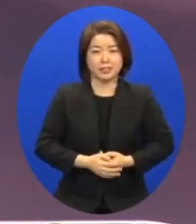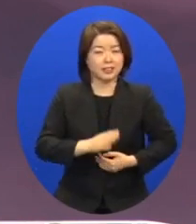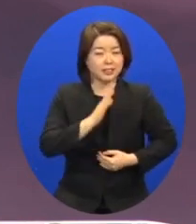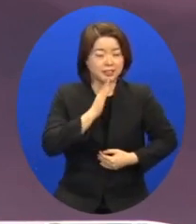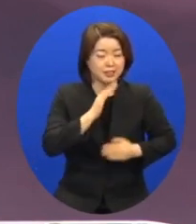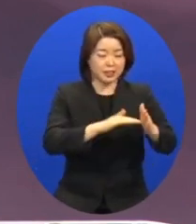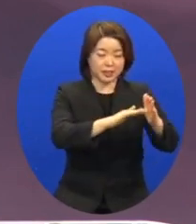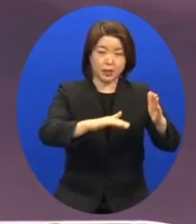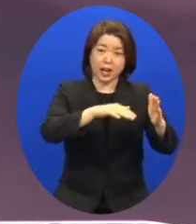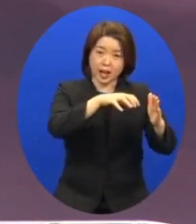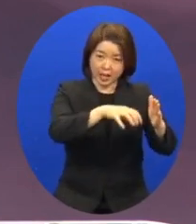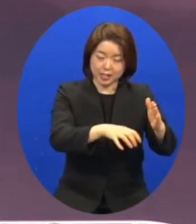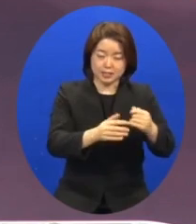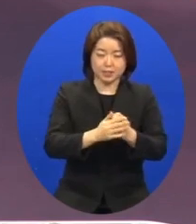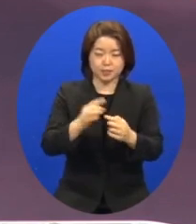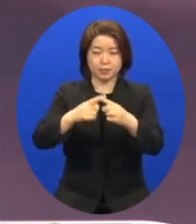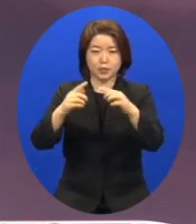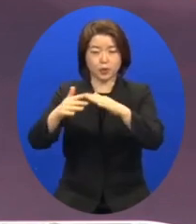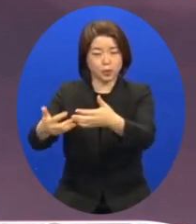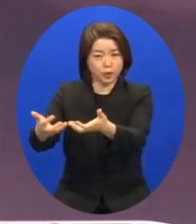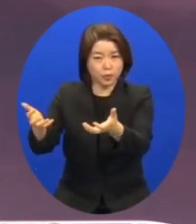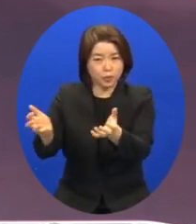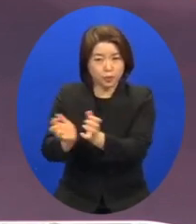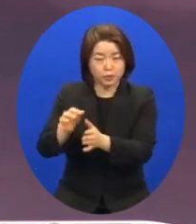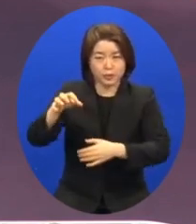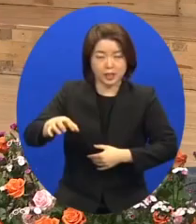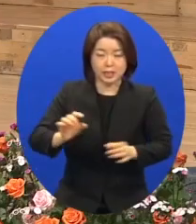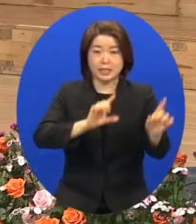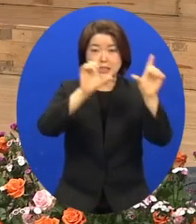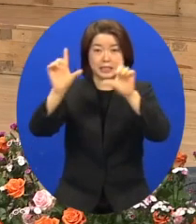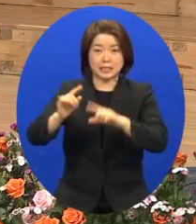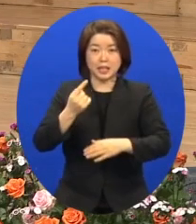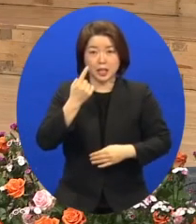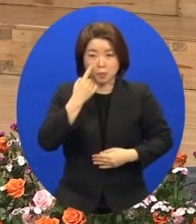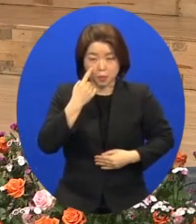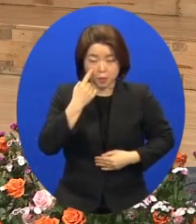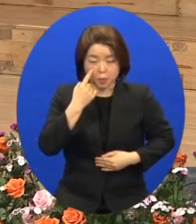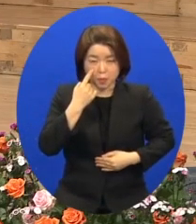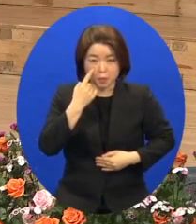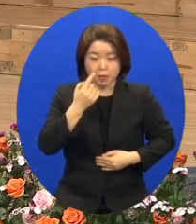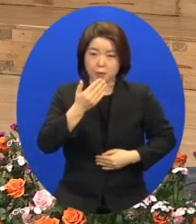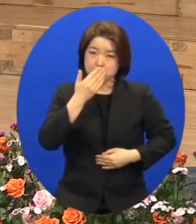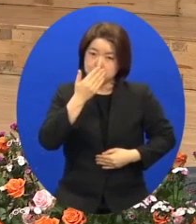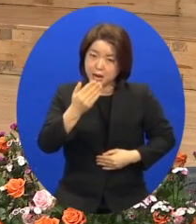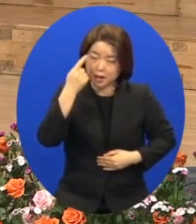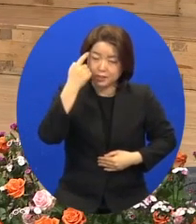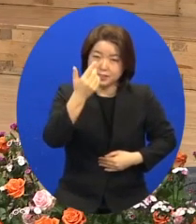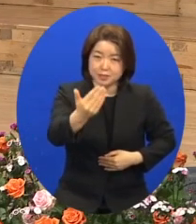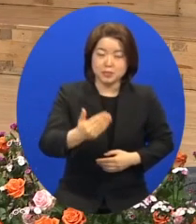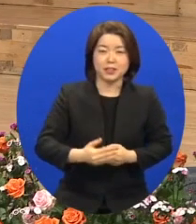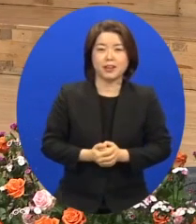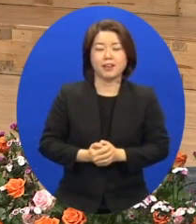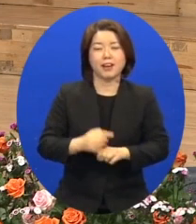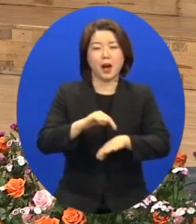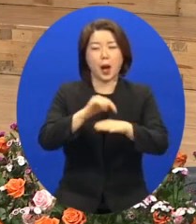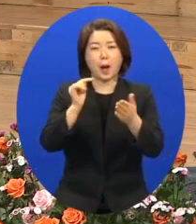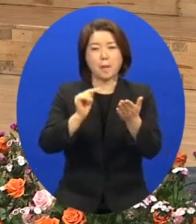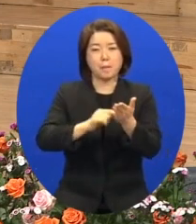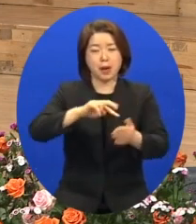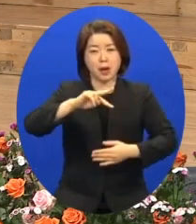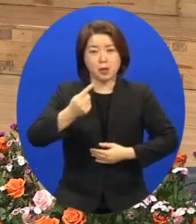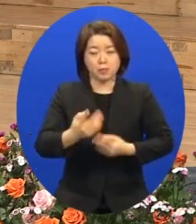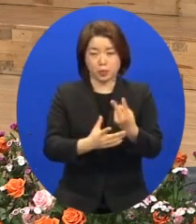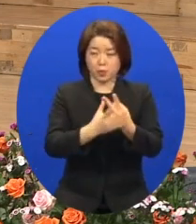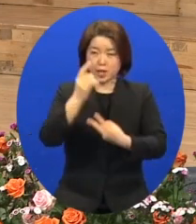가정에서나 교회 공동체 안에서 살아 보시고 그렇게 사라져 씁니까 마음까지도 하나되어